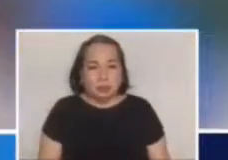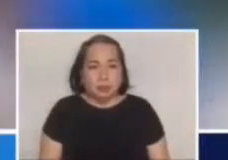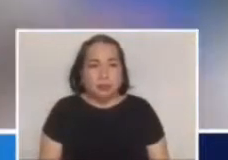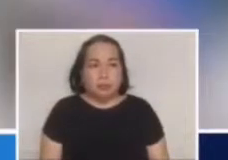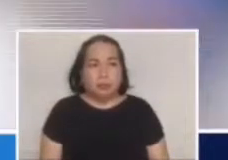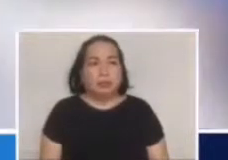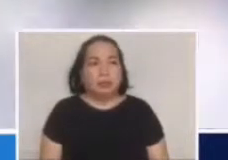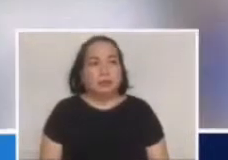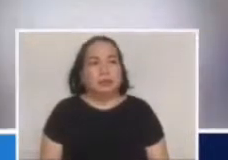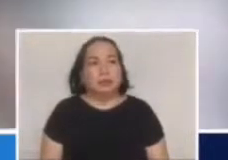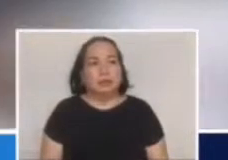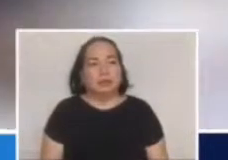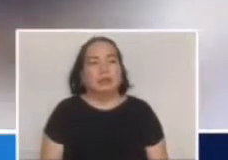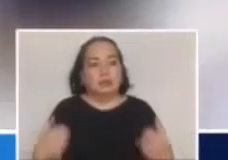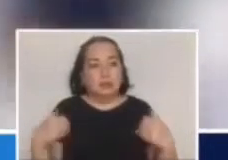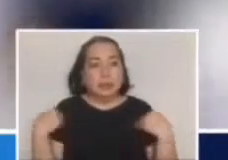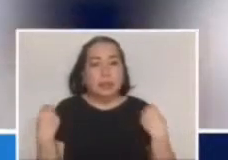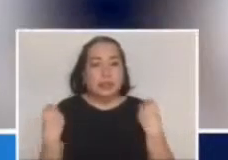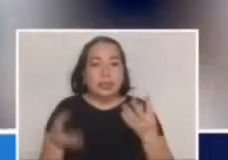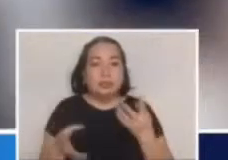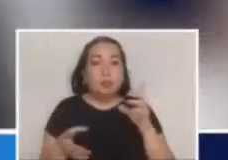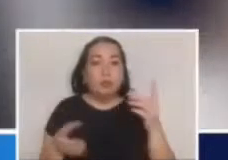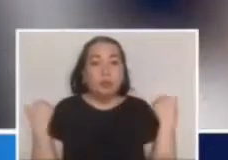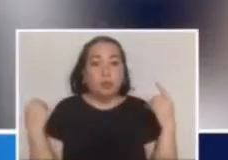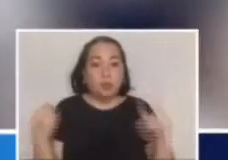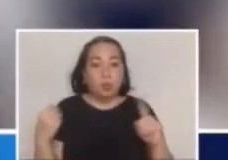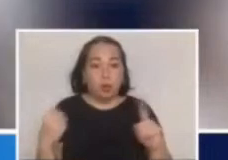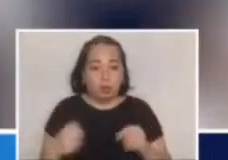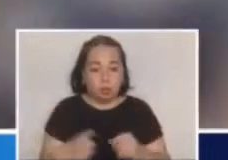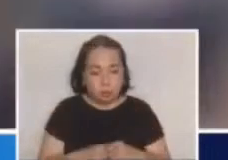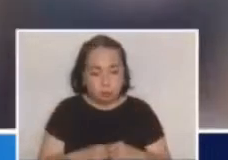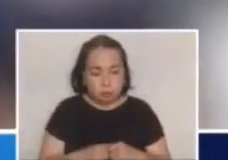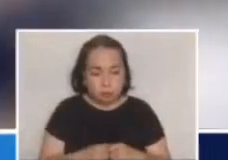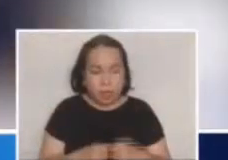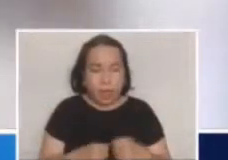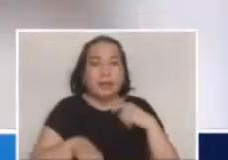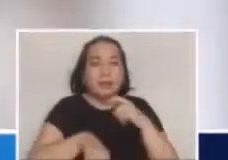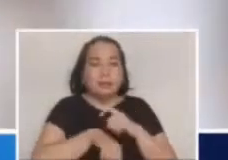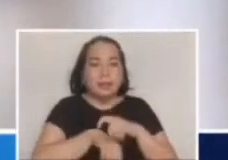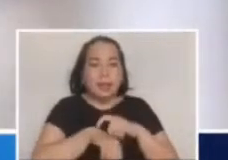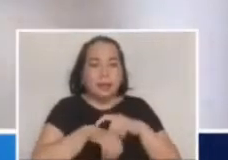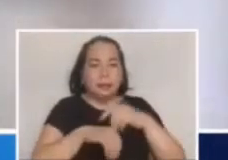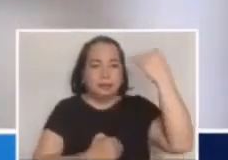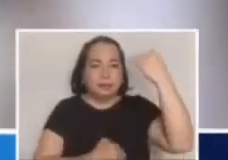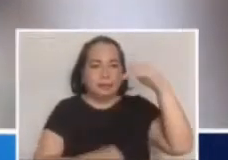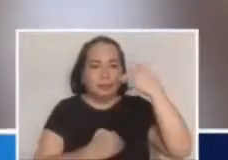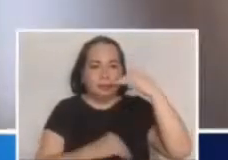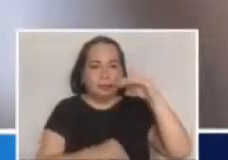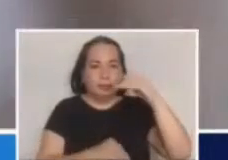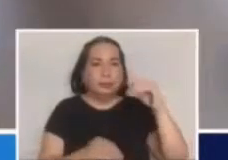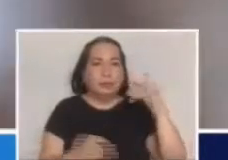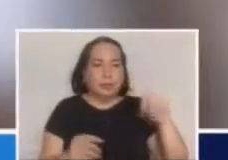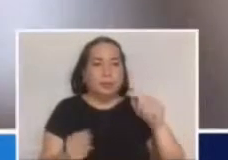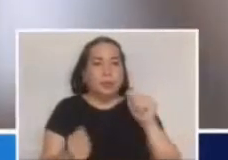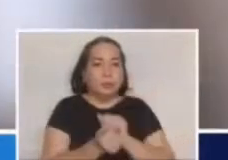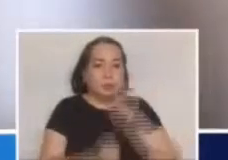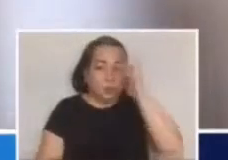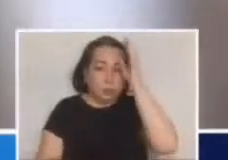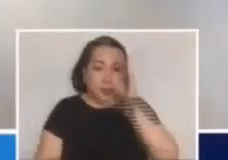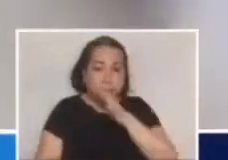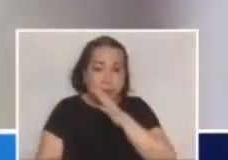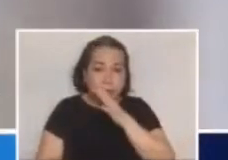sector dito. So yun lang naman, para sa youth yun ang changes. 6 a.m. to 6 p.m. break from Mondays to Fridays, pero